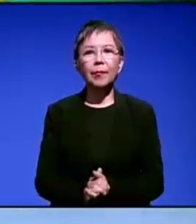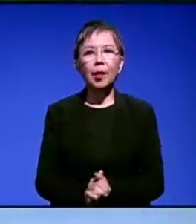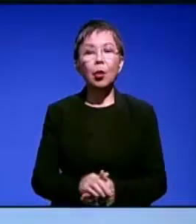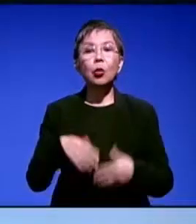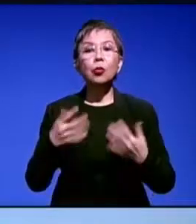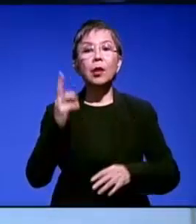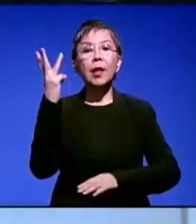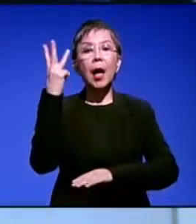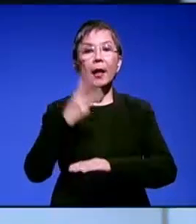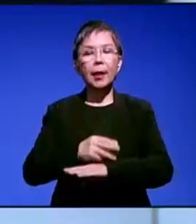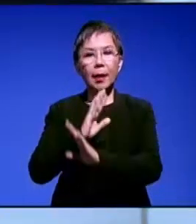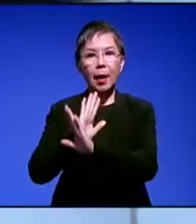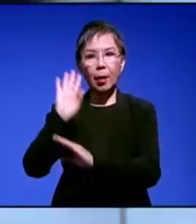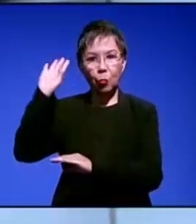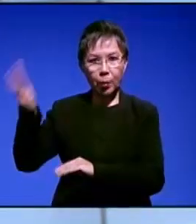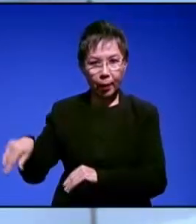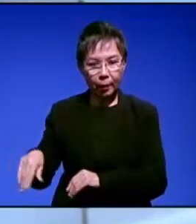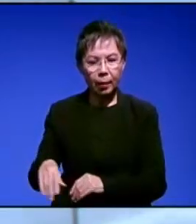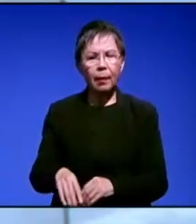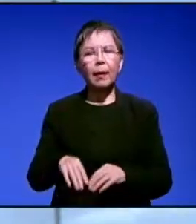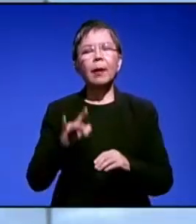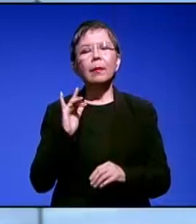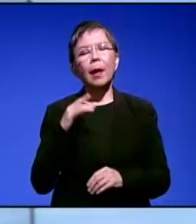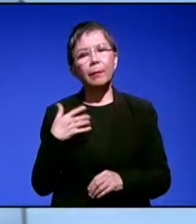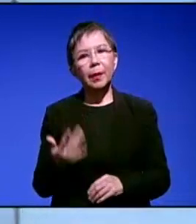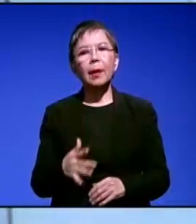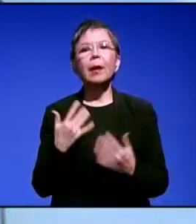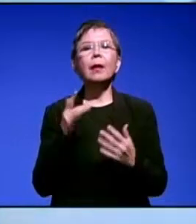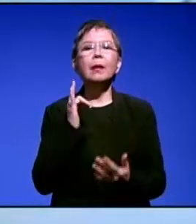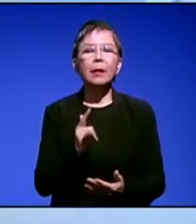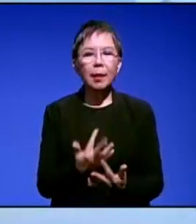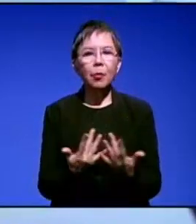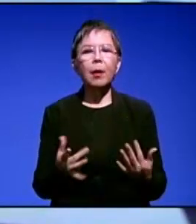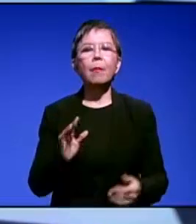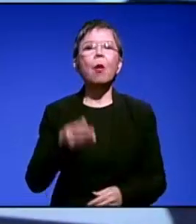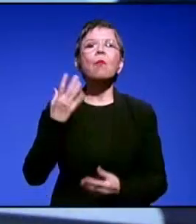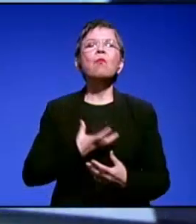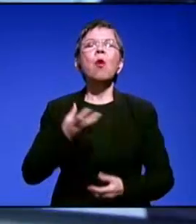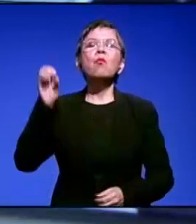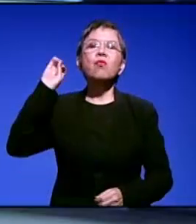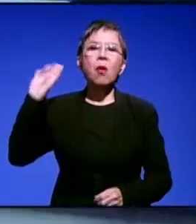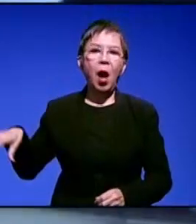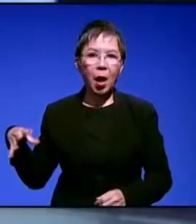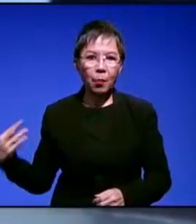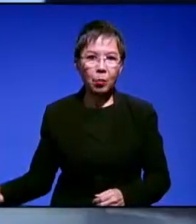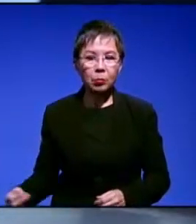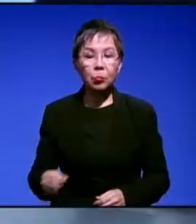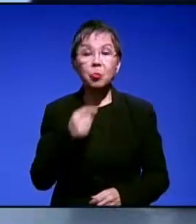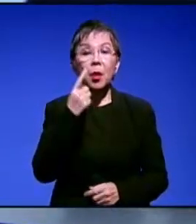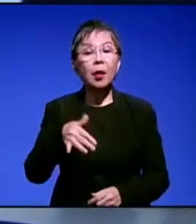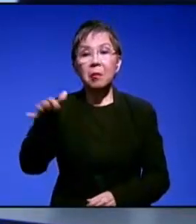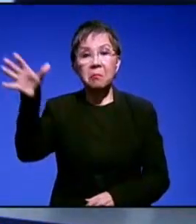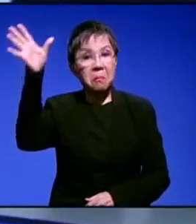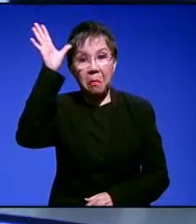Hari ketiga larangan mudik masih diiringi banyaknya warga yang nekat pulang kampung. Sebagian berdalih tidak tahu jika mudik